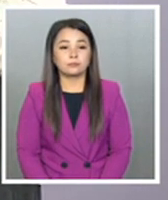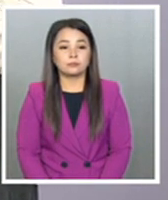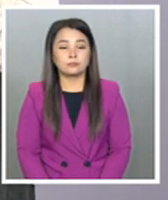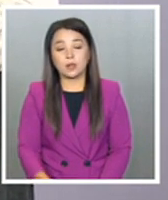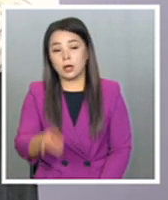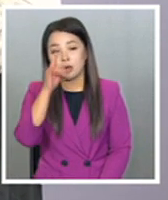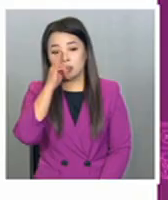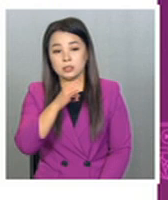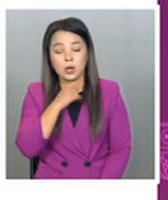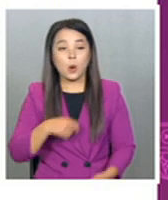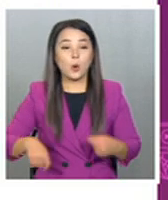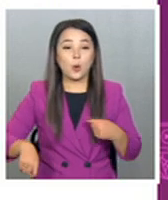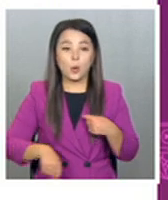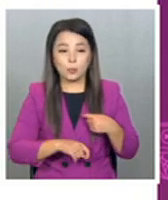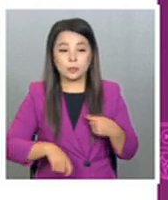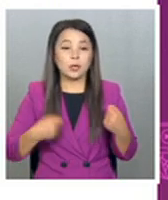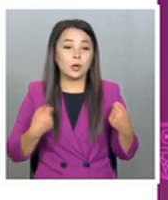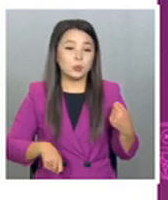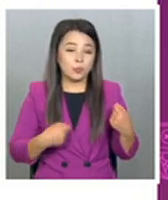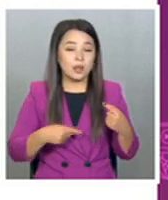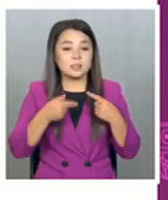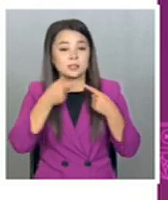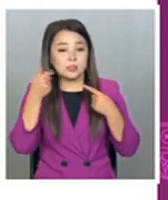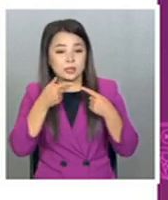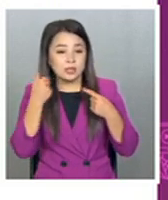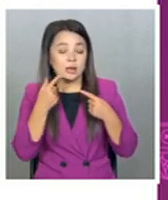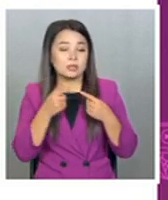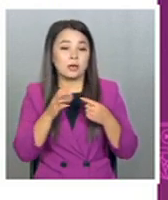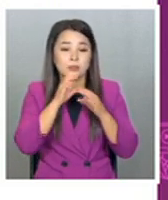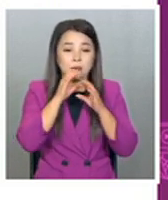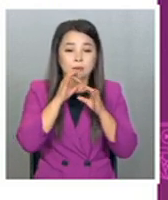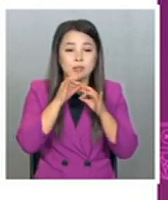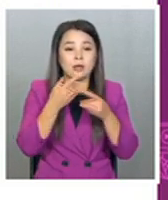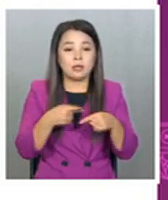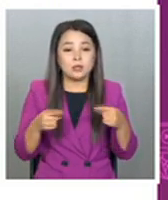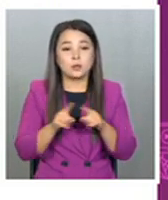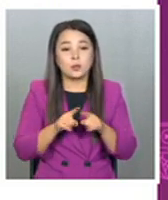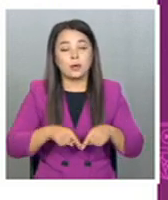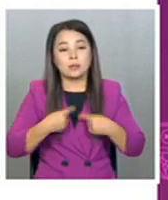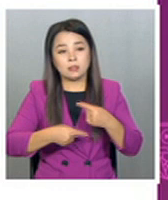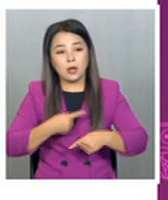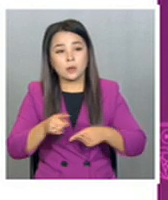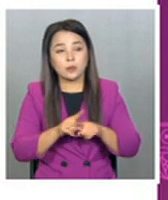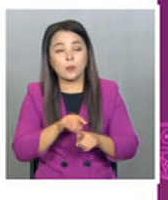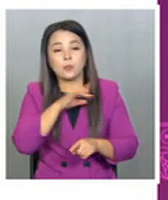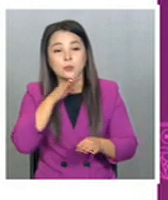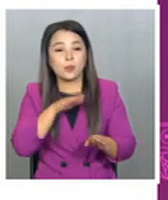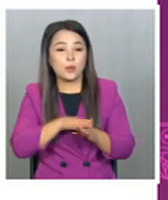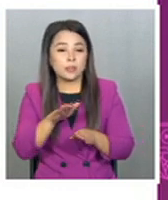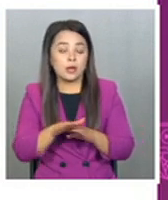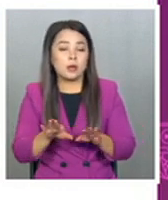болайық. Қазақтың қобыз, домбыра, сыбызғы, сазсырнай және басқа да дәстүрлі музыкалық аспаптармен орындалатын